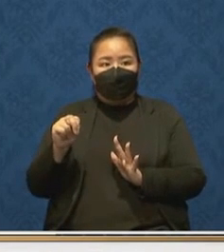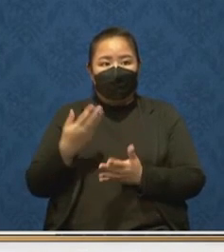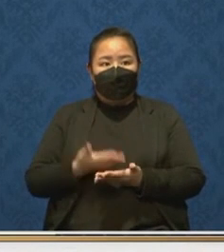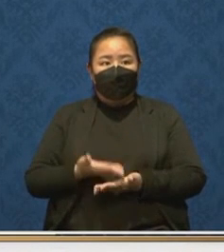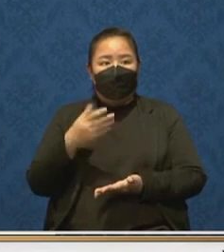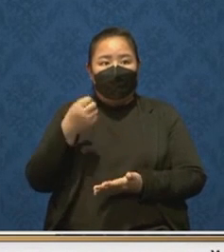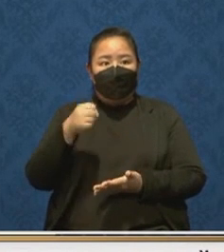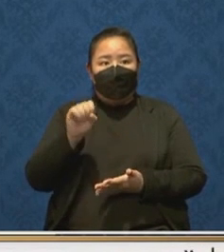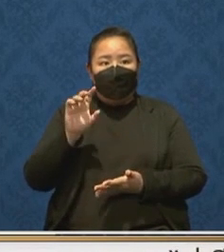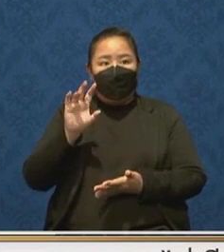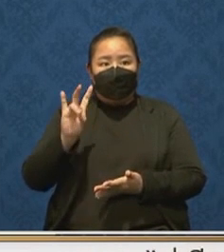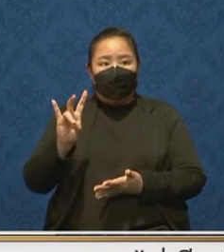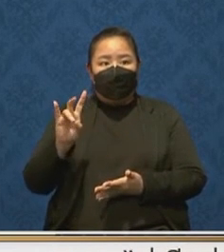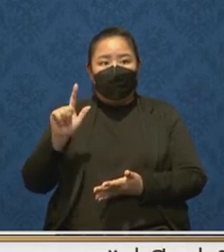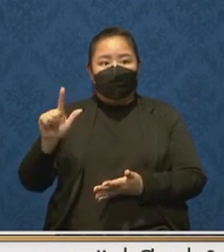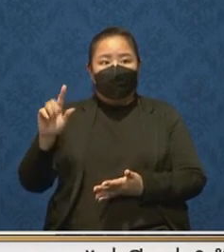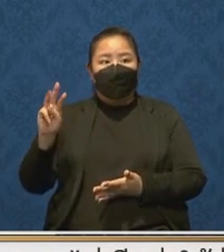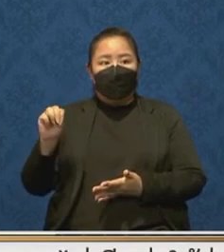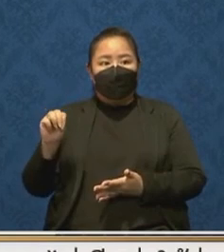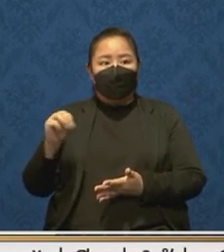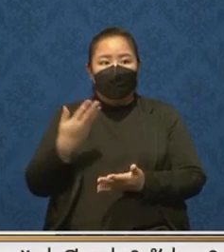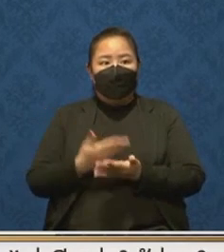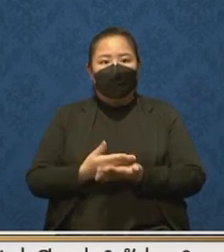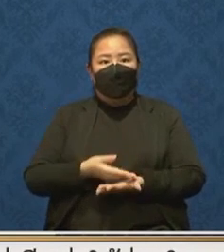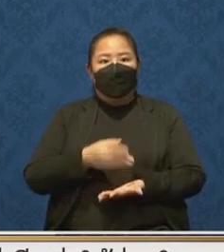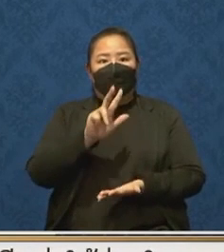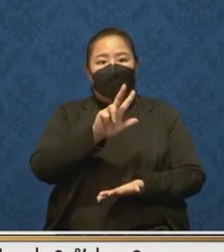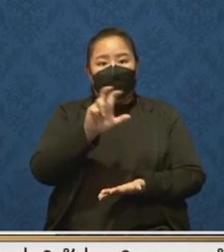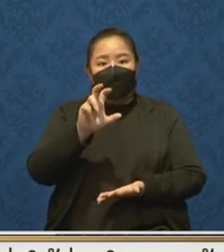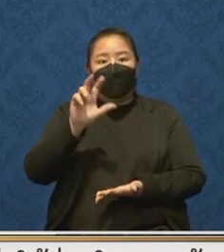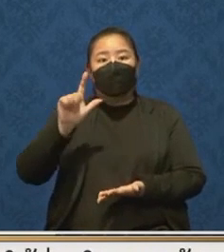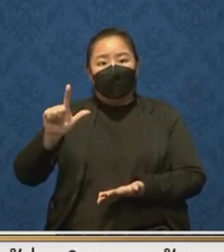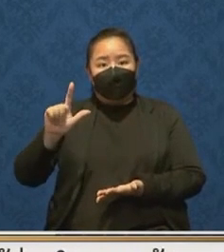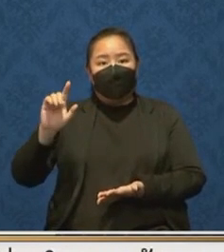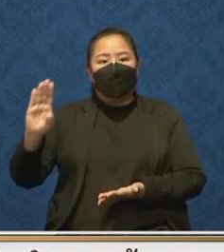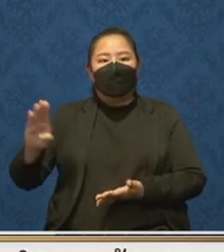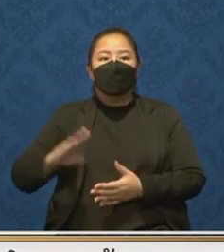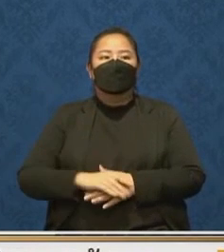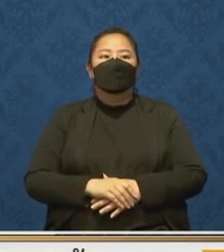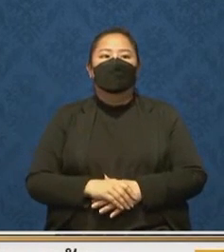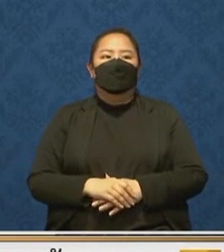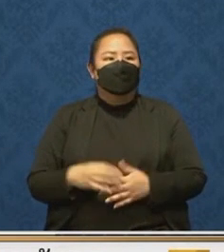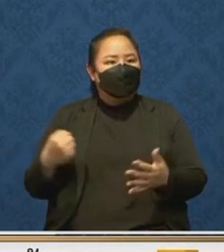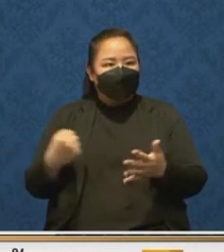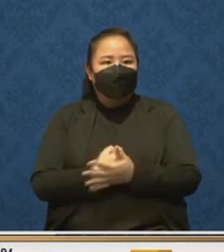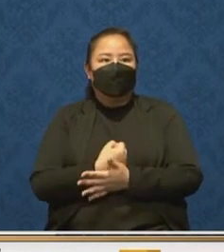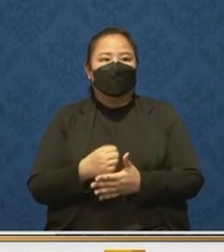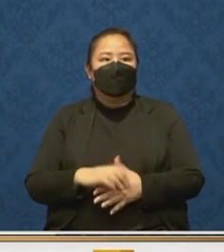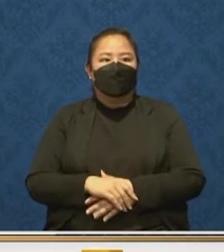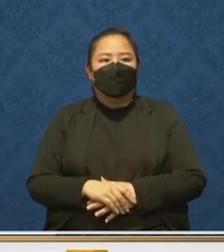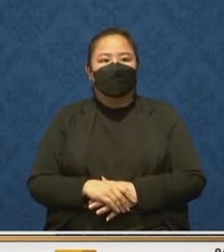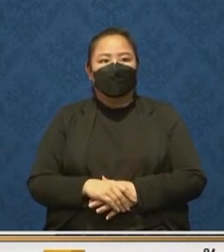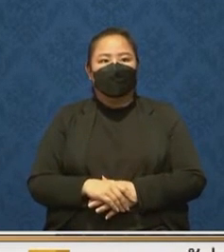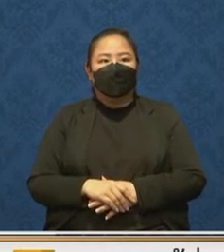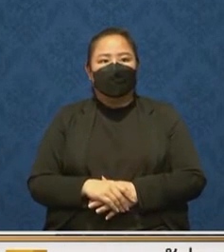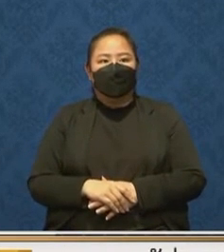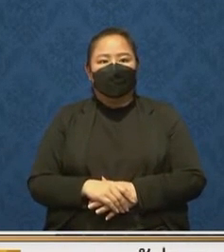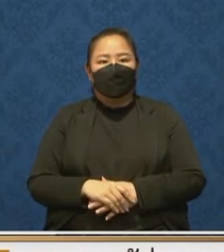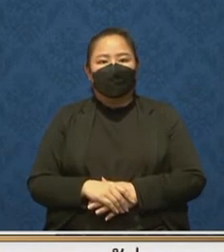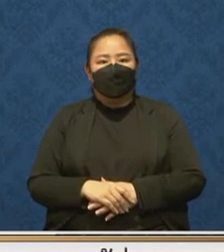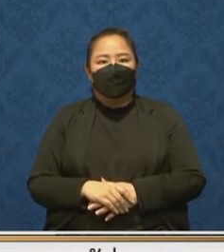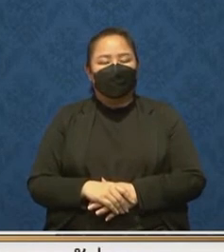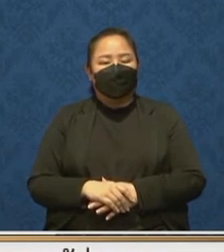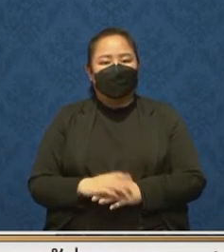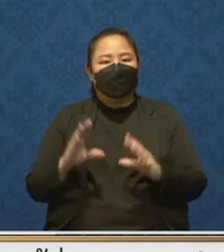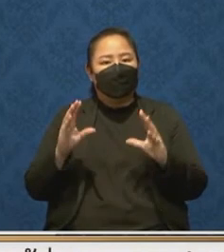17 ลานเมตร มูลค่า 300 ล้านบาท300 ล้านบาทเป็ที่น่าเสียดายครับจะศูนย์เปล่าคร